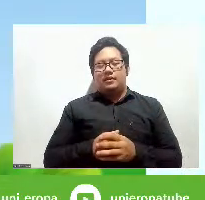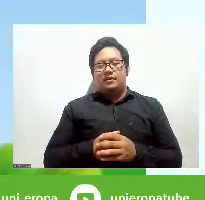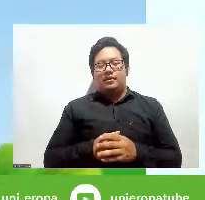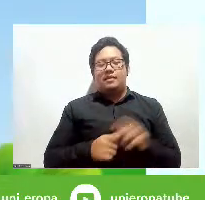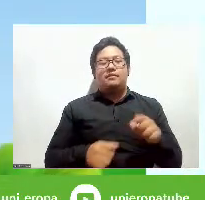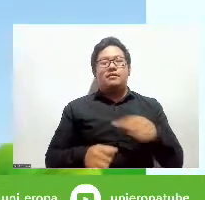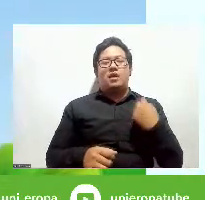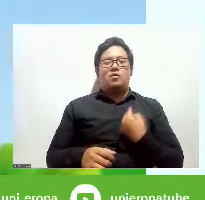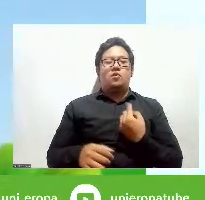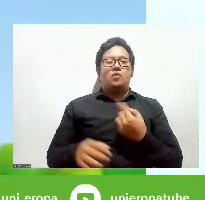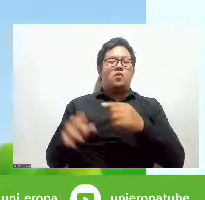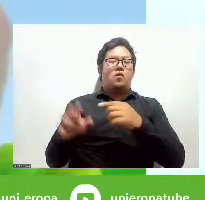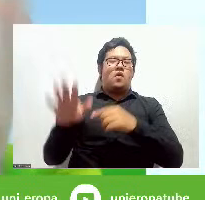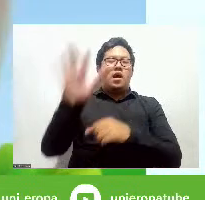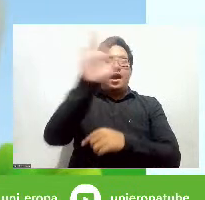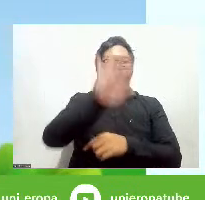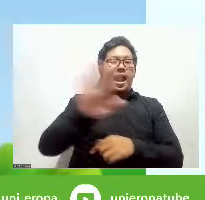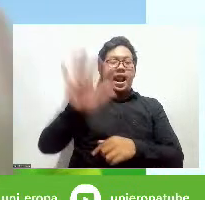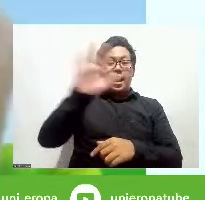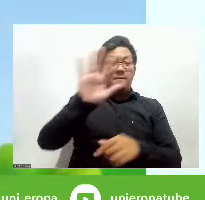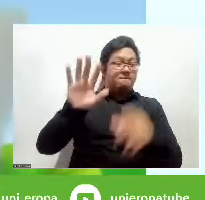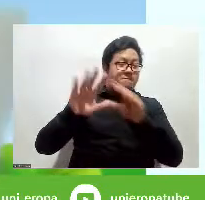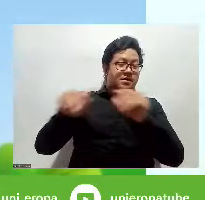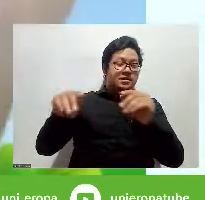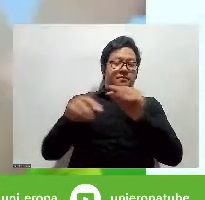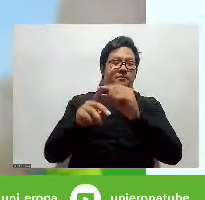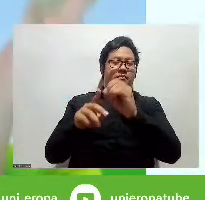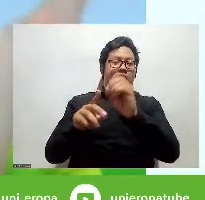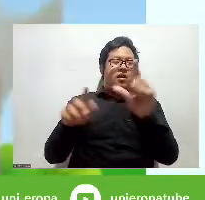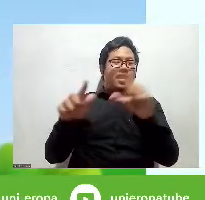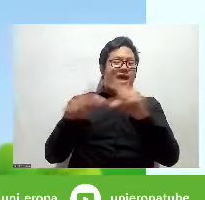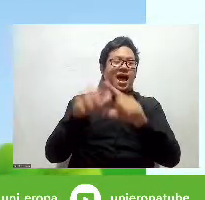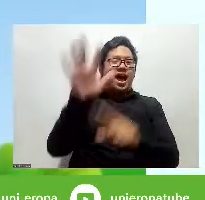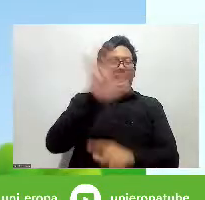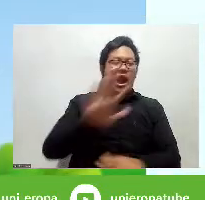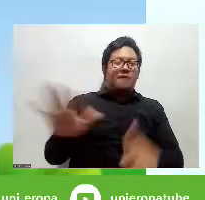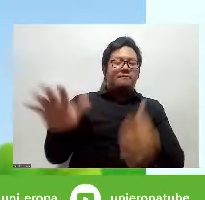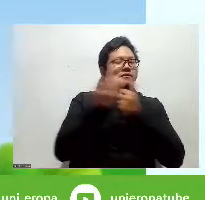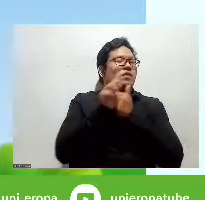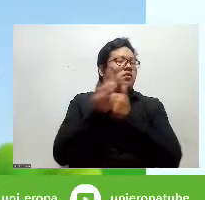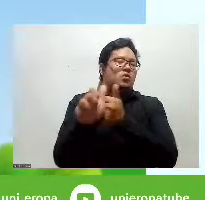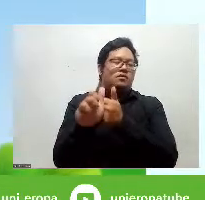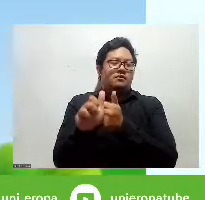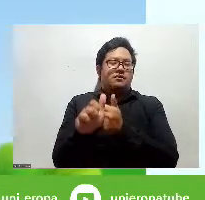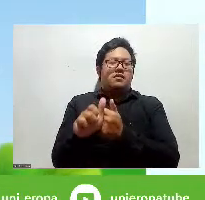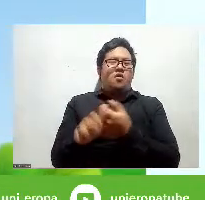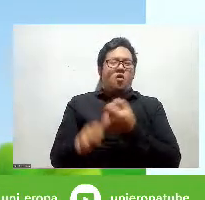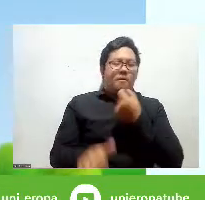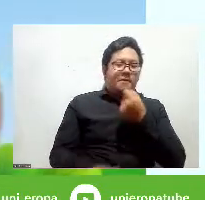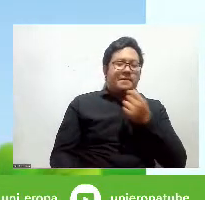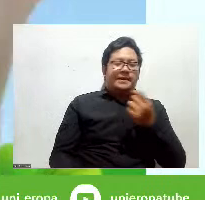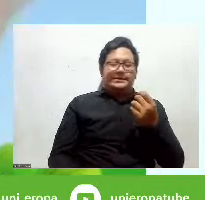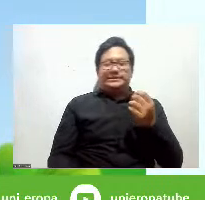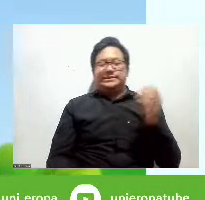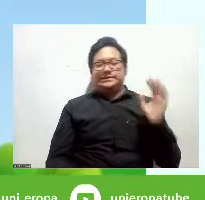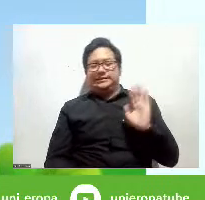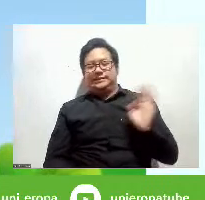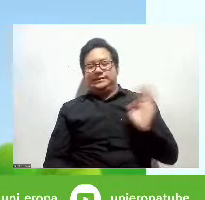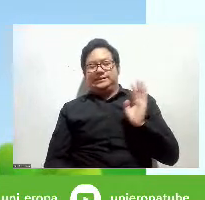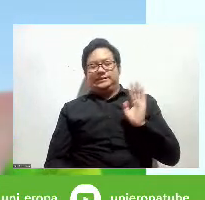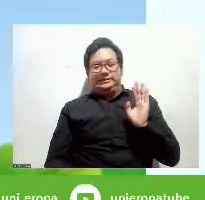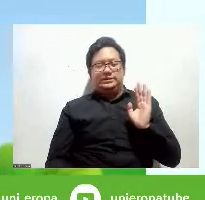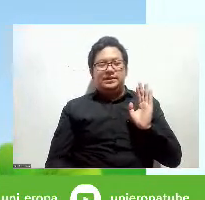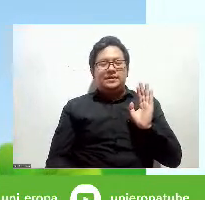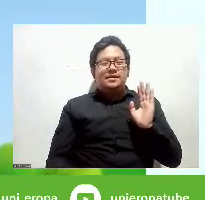jadi cara alam bekerja sebenarnya kan pastinya enggak pakai obat-obatan yang mereka akan kita membangun ekosistem